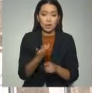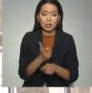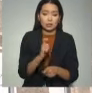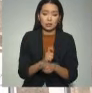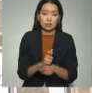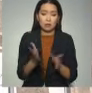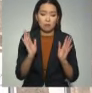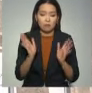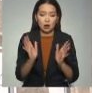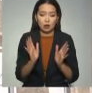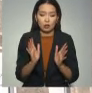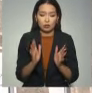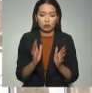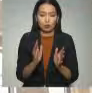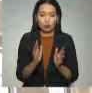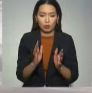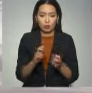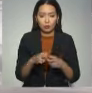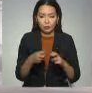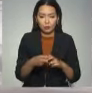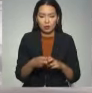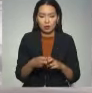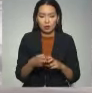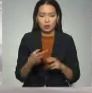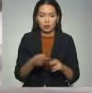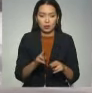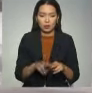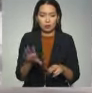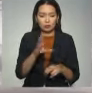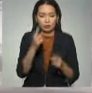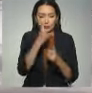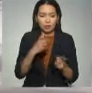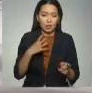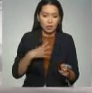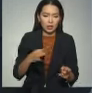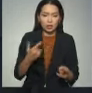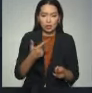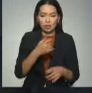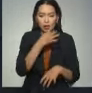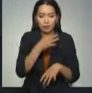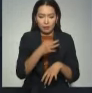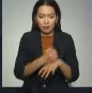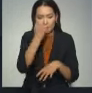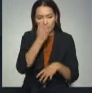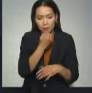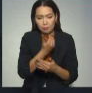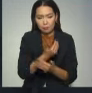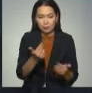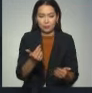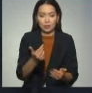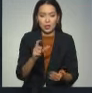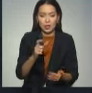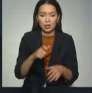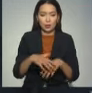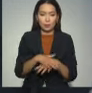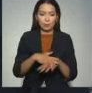и поблагодарил местных жителей за проявленные терпение и гражданскую ответственность. Эта ситуация наглядно